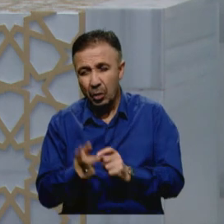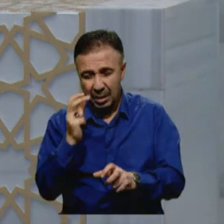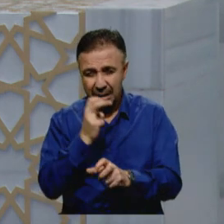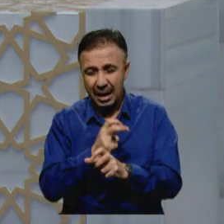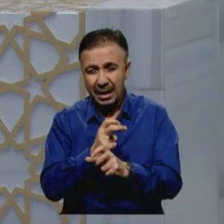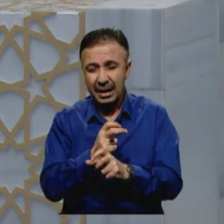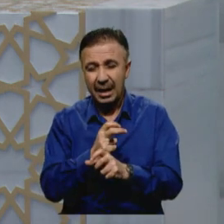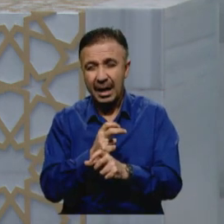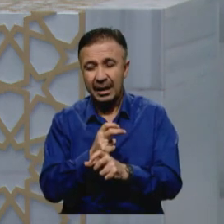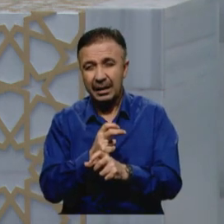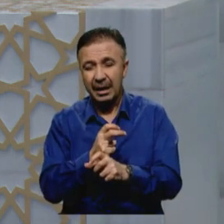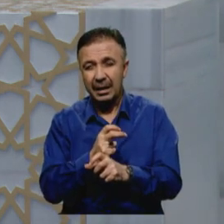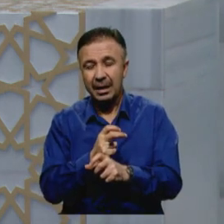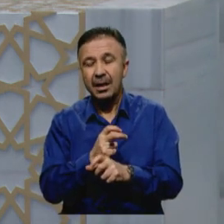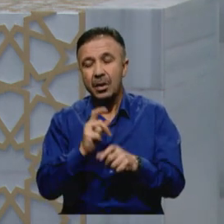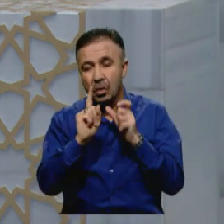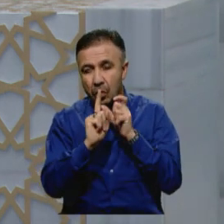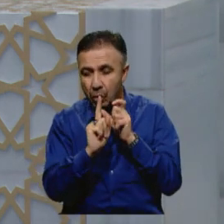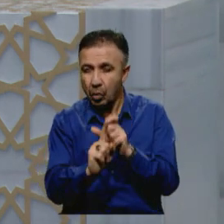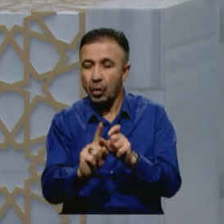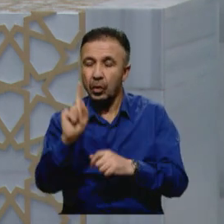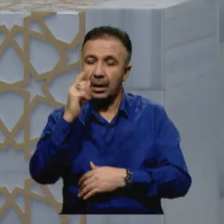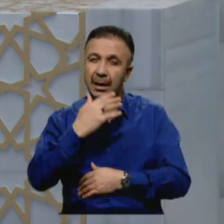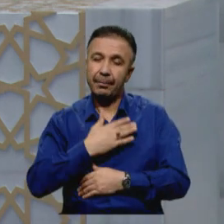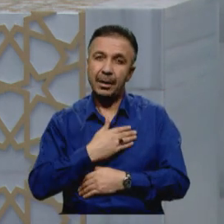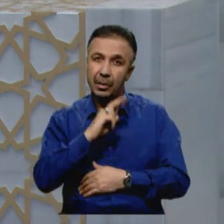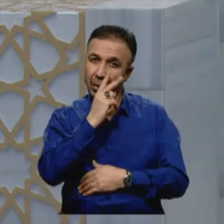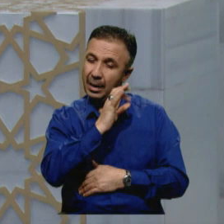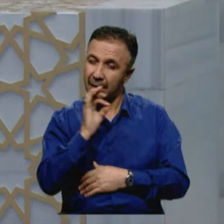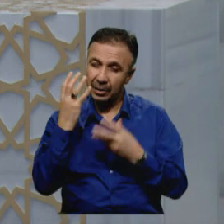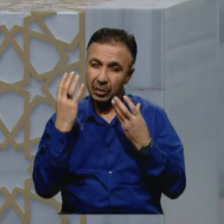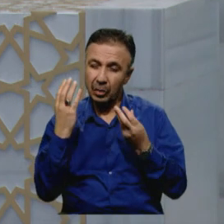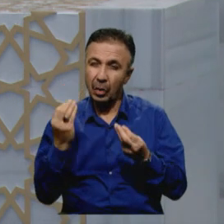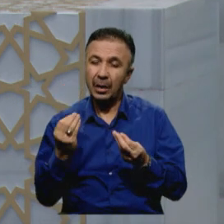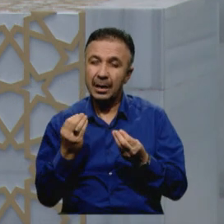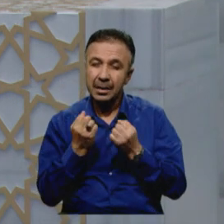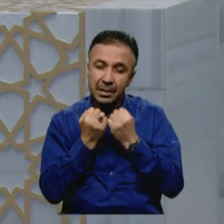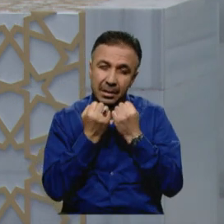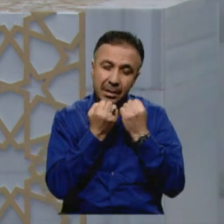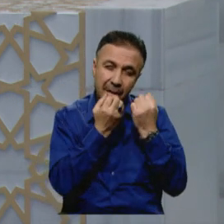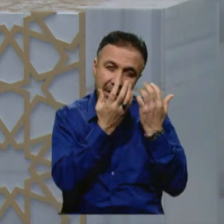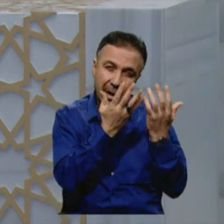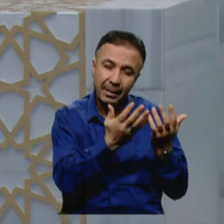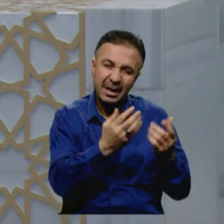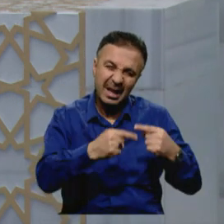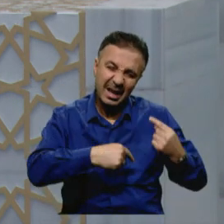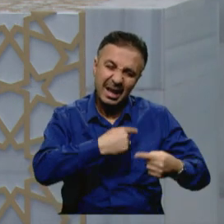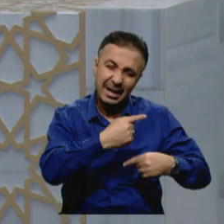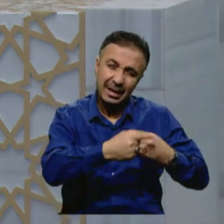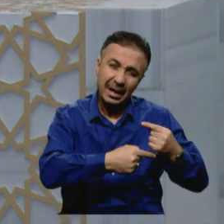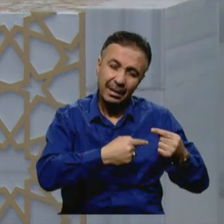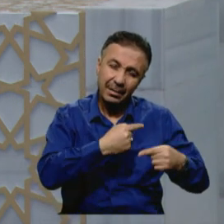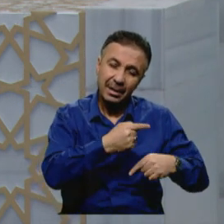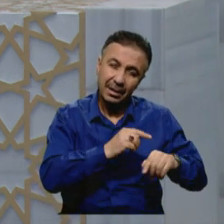ve değerlerimizi muhafaza eyle ya Rabbi. Günahsız olarak bizlere ikram ettiğin, lütfettiğin nesillerimizi,